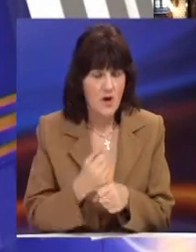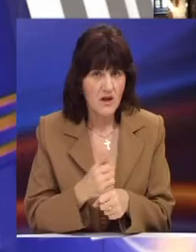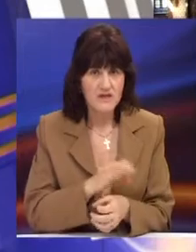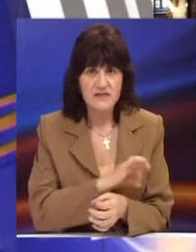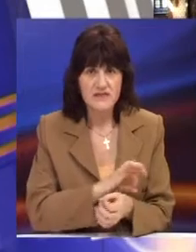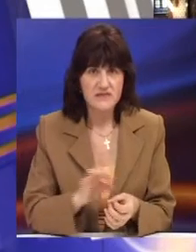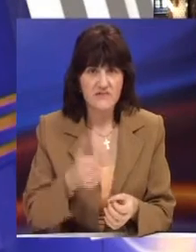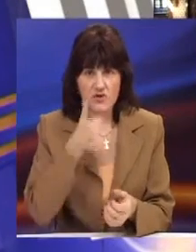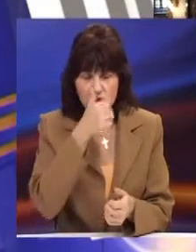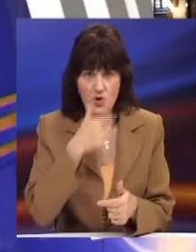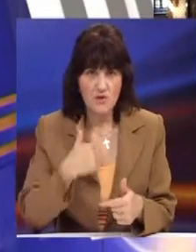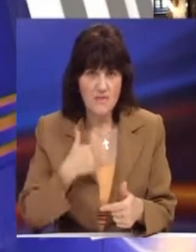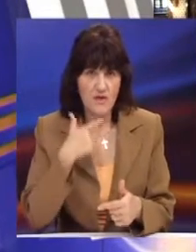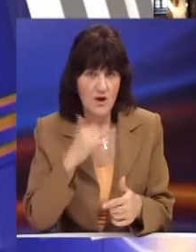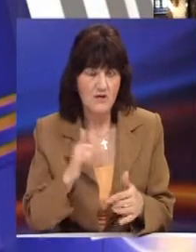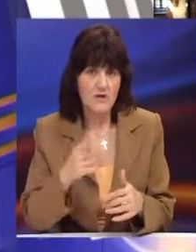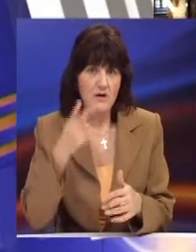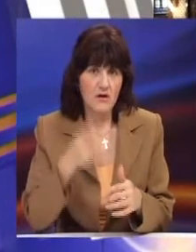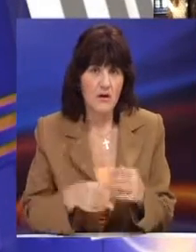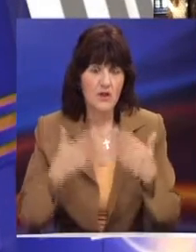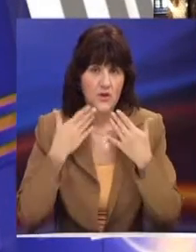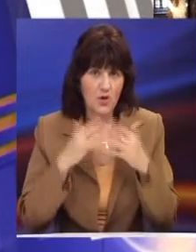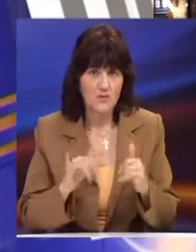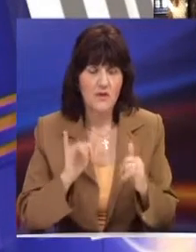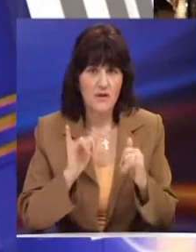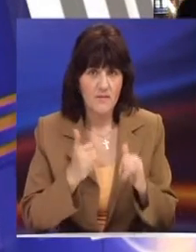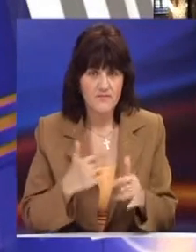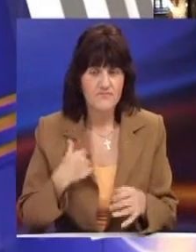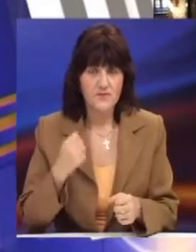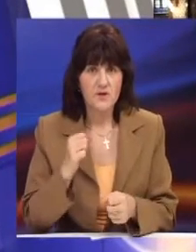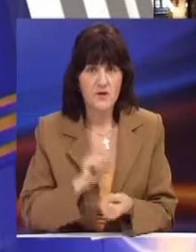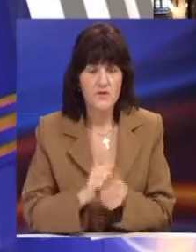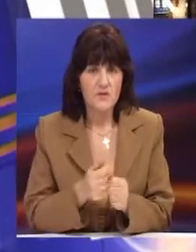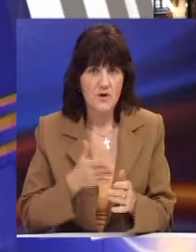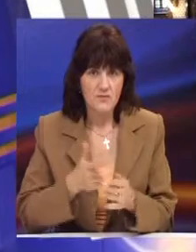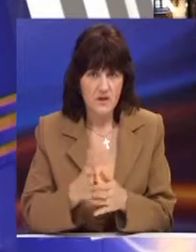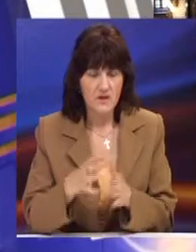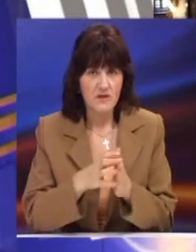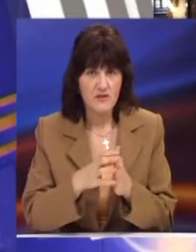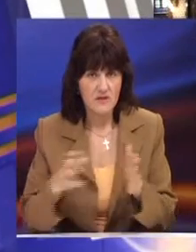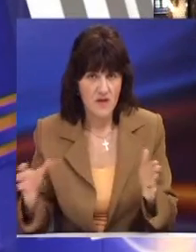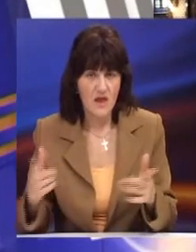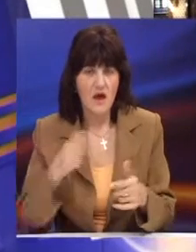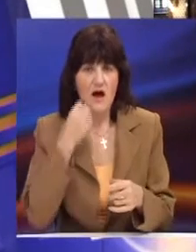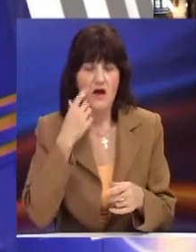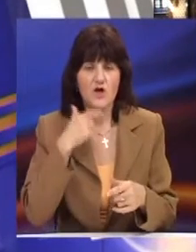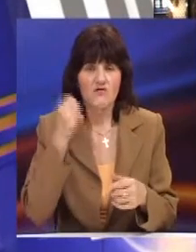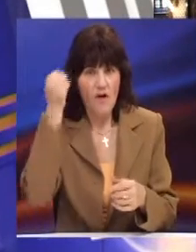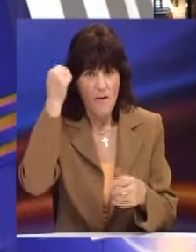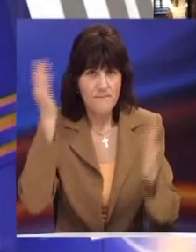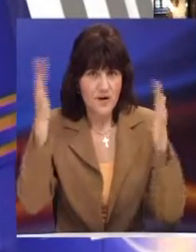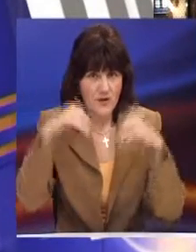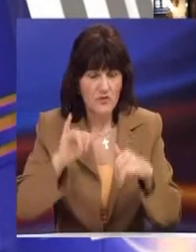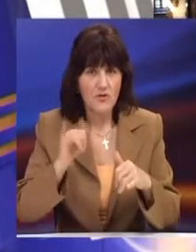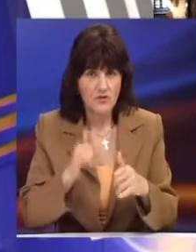što smo obećali u dobroj meri mi smo i realizovali. Zaista je postalo puno skepsi kad smo rekli da ćemo nastaviti pozorište i da ćemo srušiti skelet, kad smo rekli da će